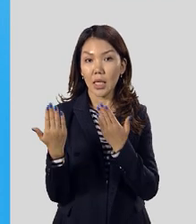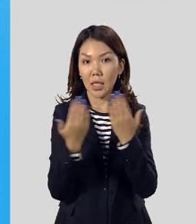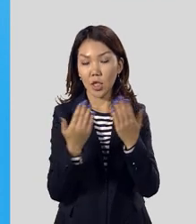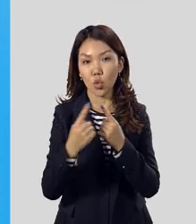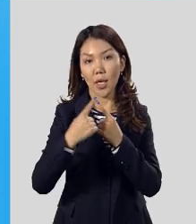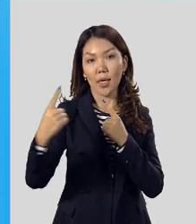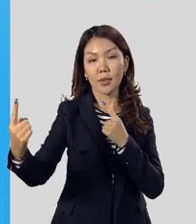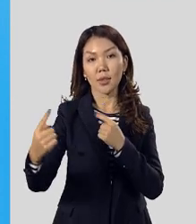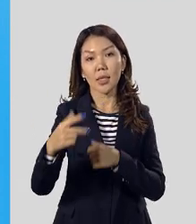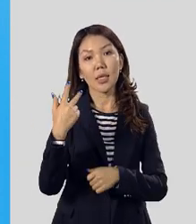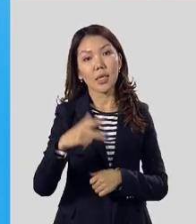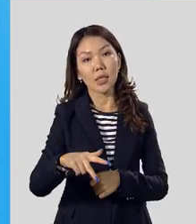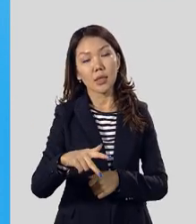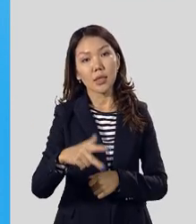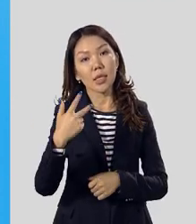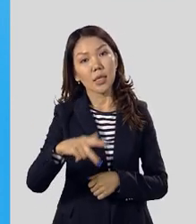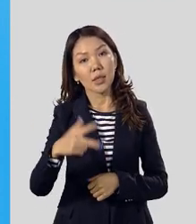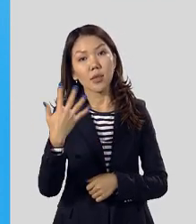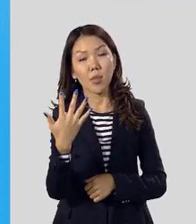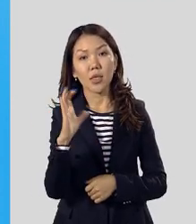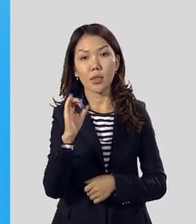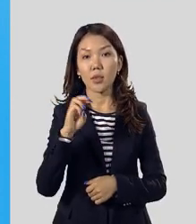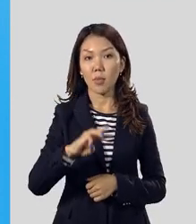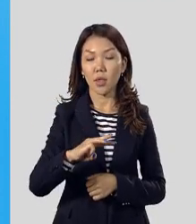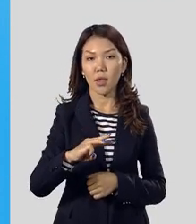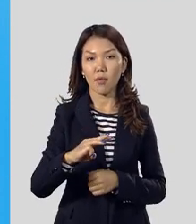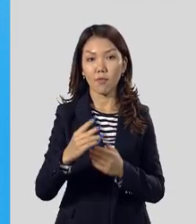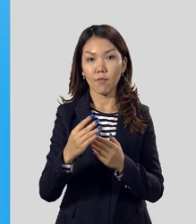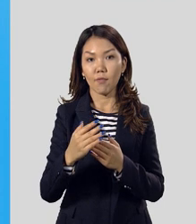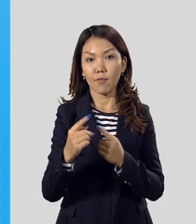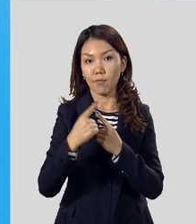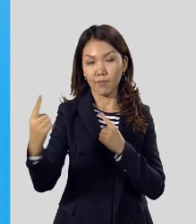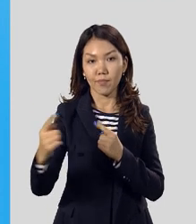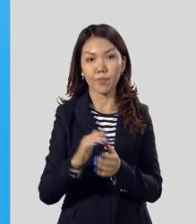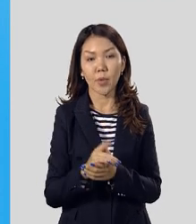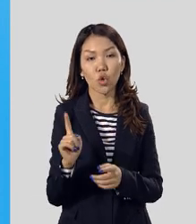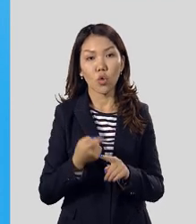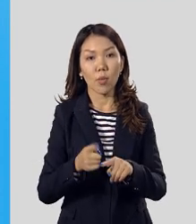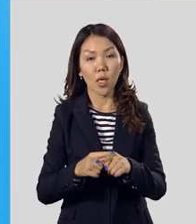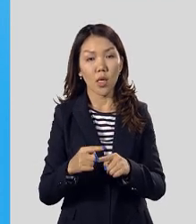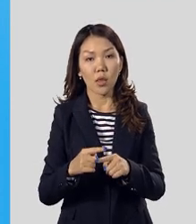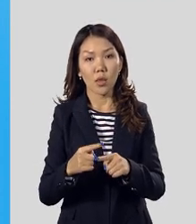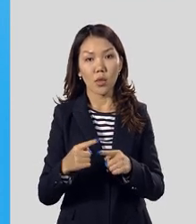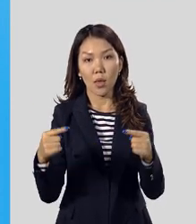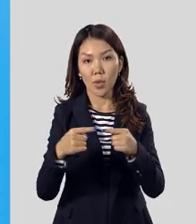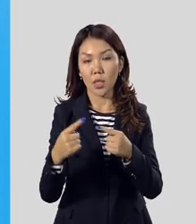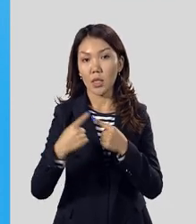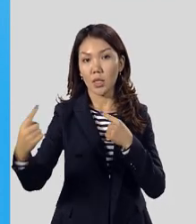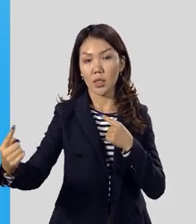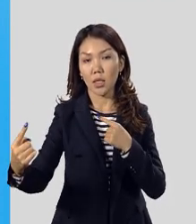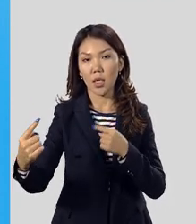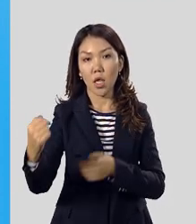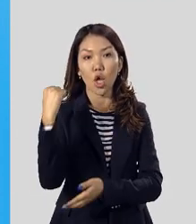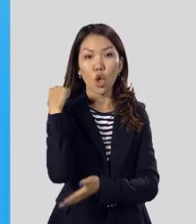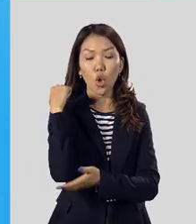на расстоянии 30-35 сантиметров. Чтобы определить это расстояние, поставьте локоть